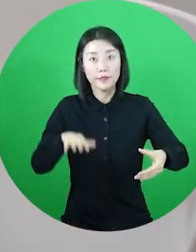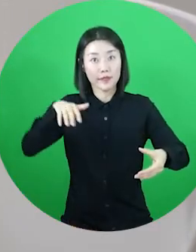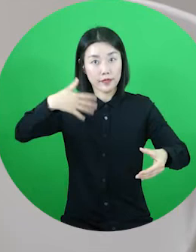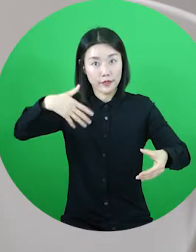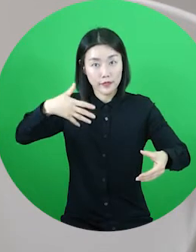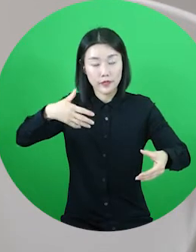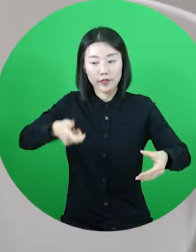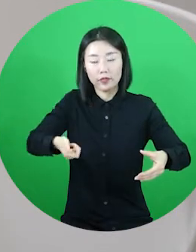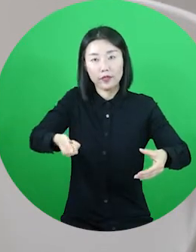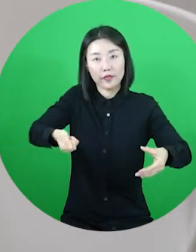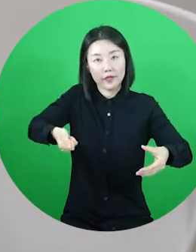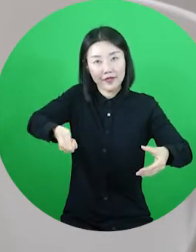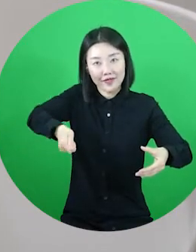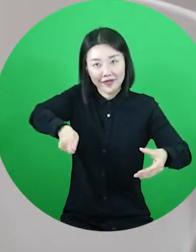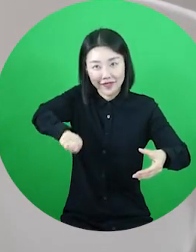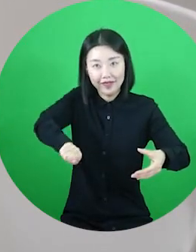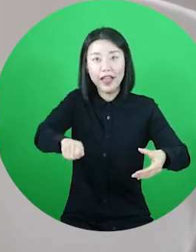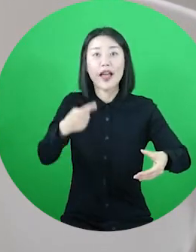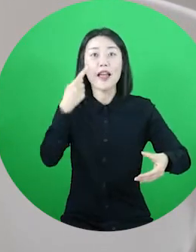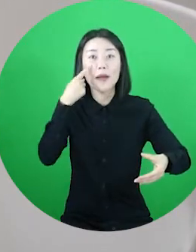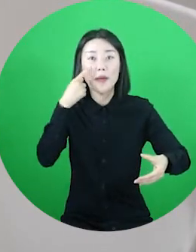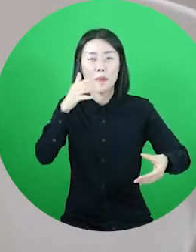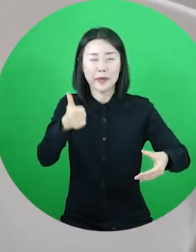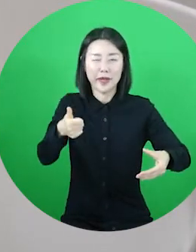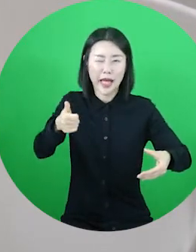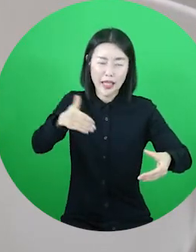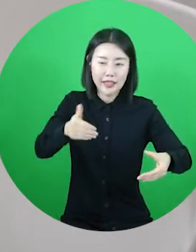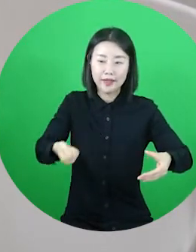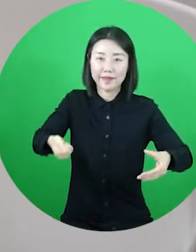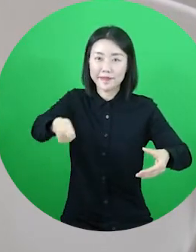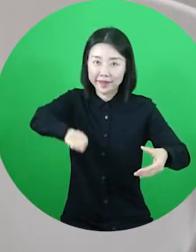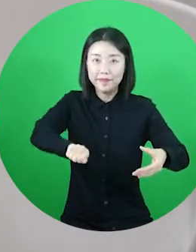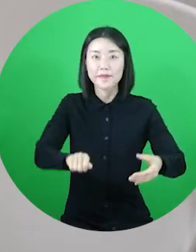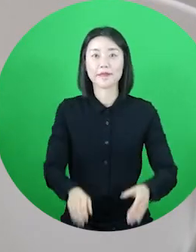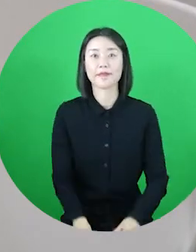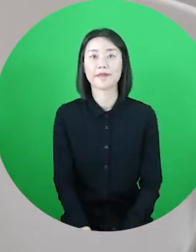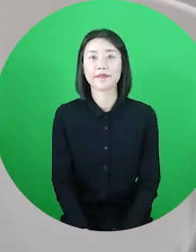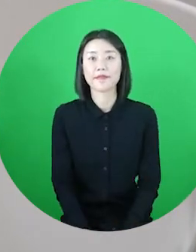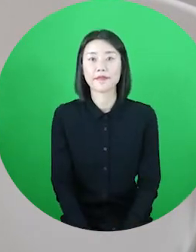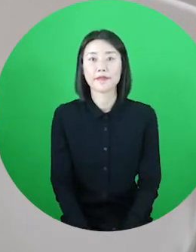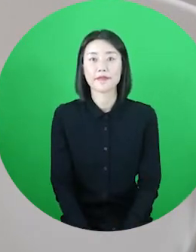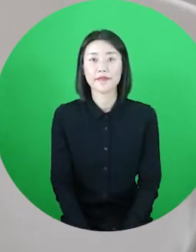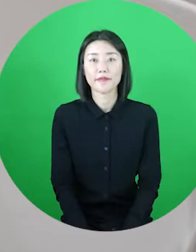한 손으로 손잡이를 누르면서 끝까지 돌려주세요.